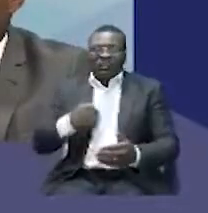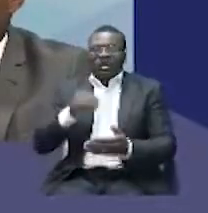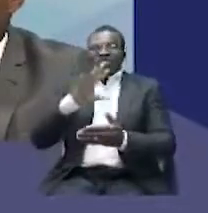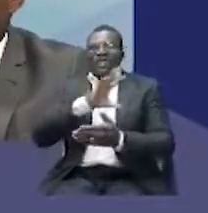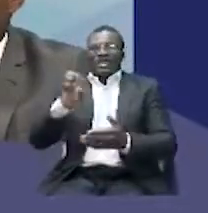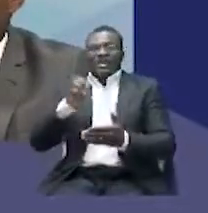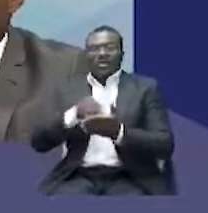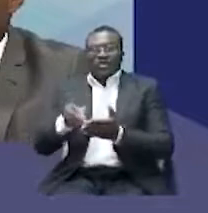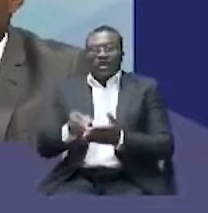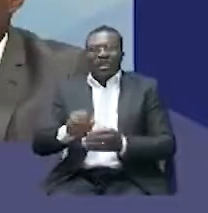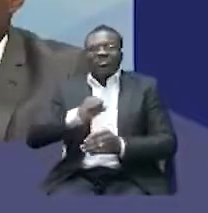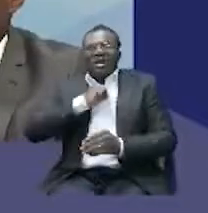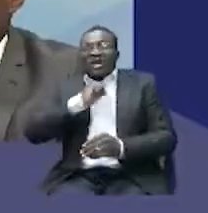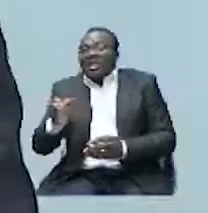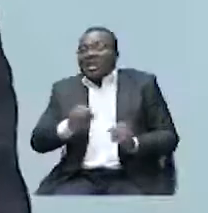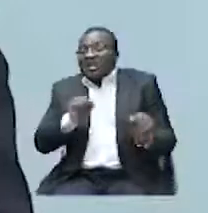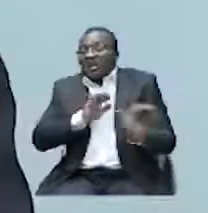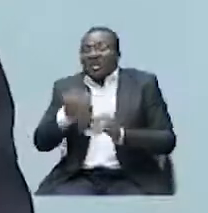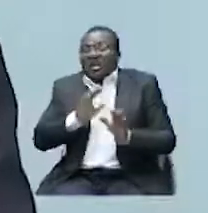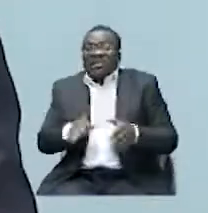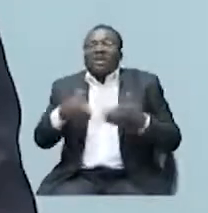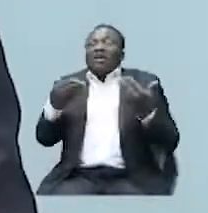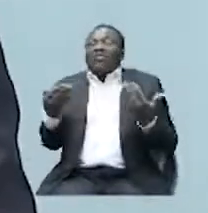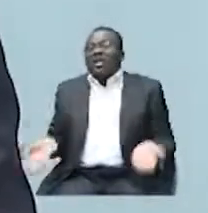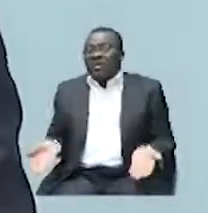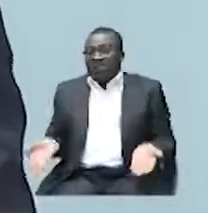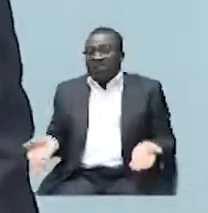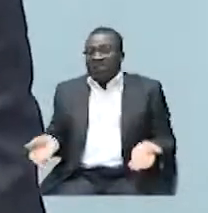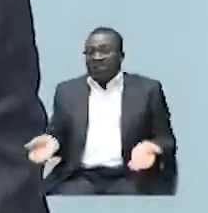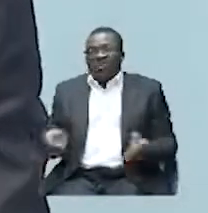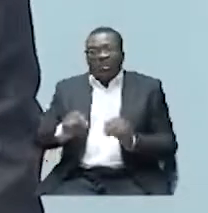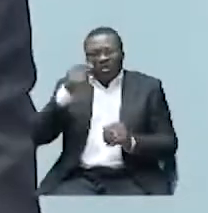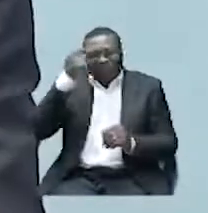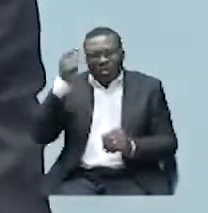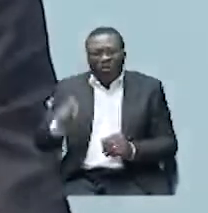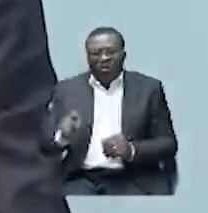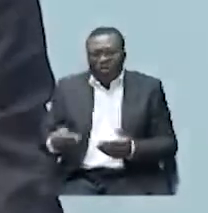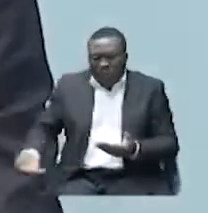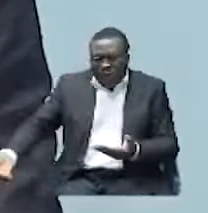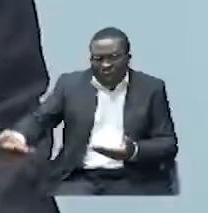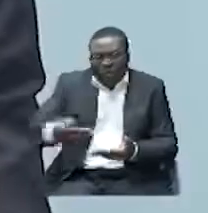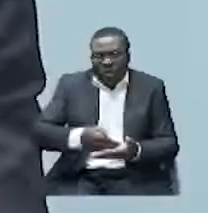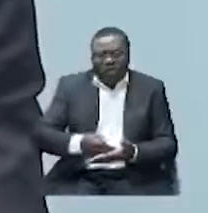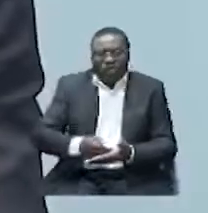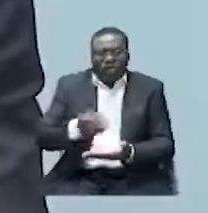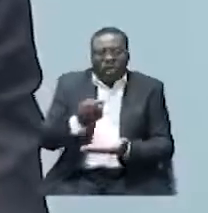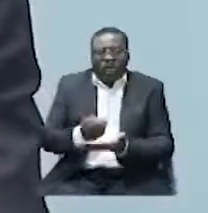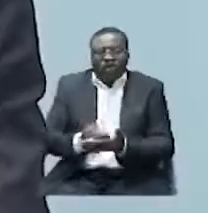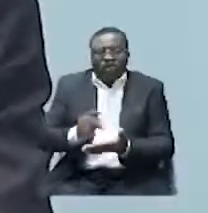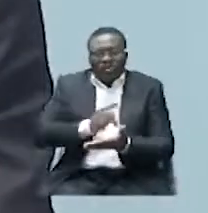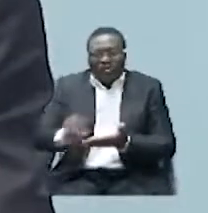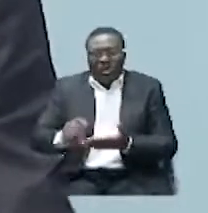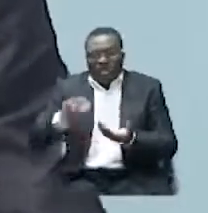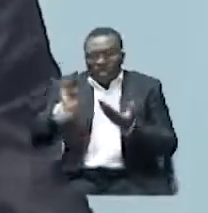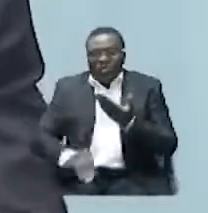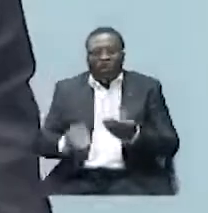milliards. Mais le budget n'a jamais été exécuté à plus de 1000 milliards. Parce que nous mobilisons en ressources propres moins de 700